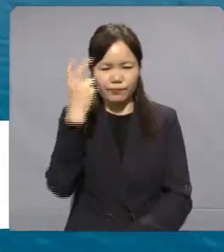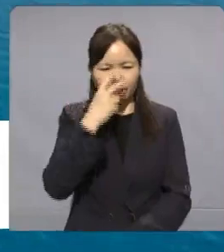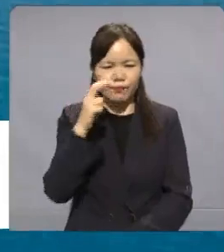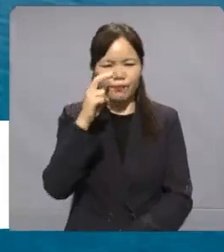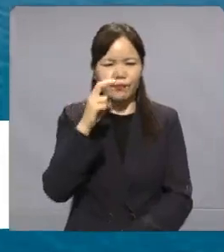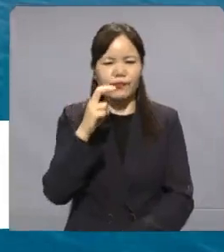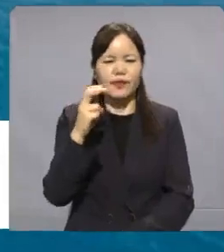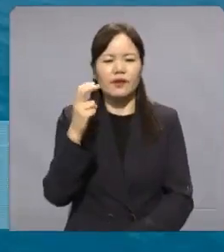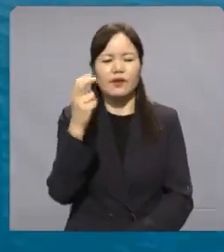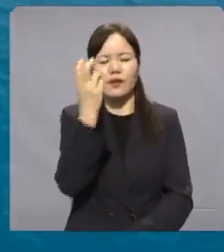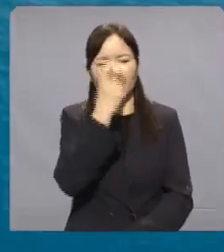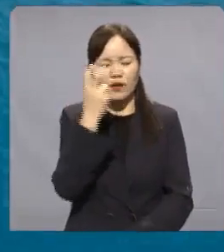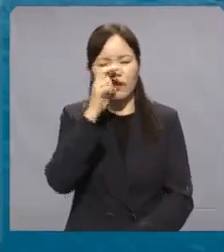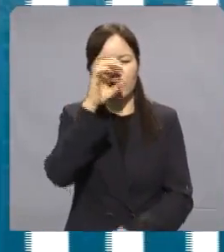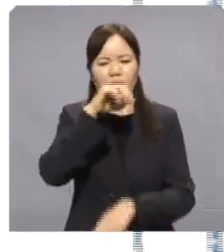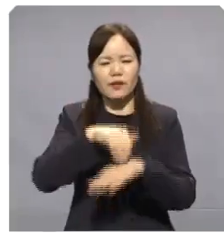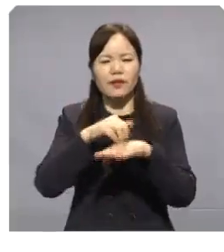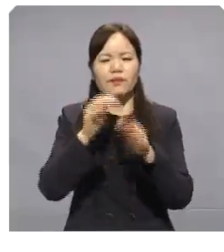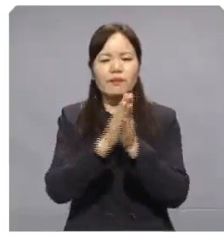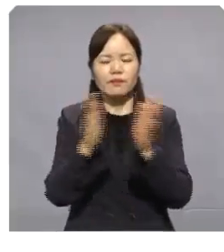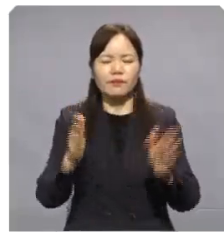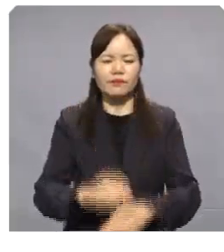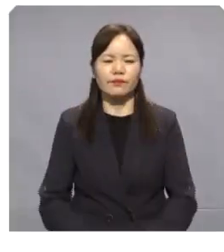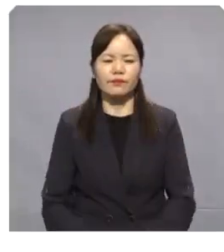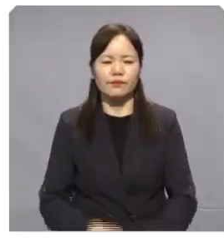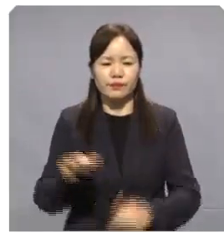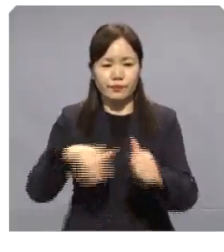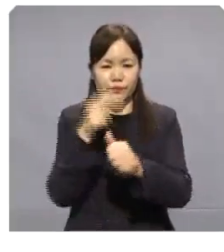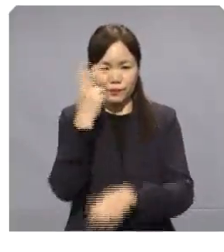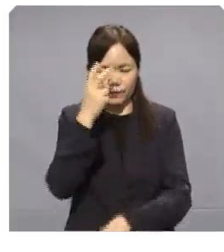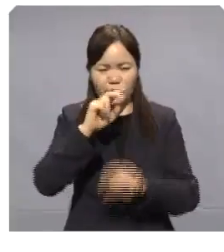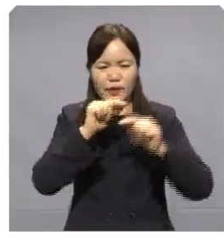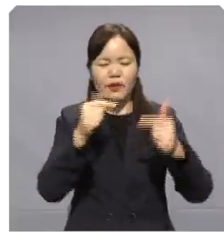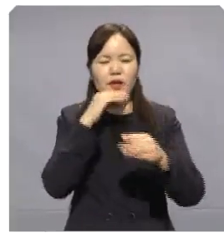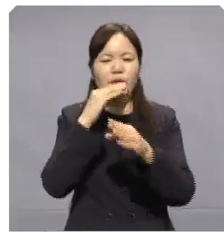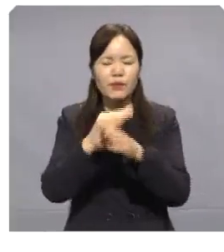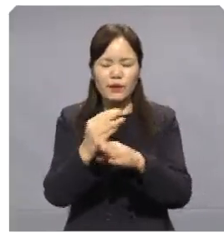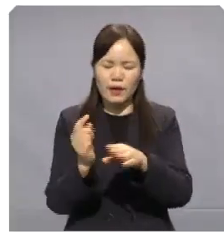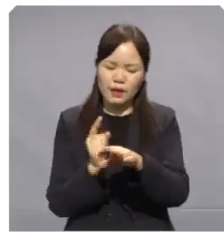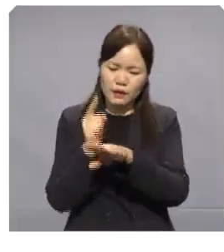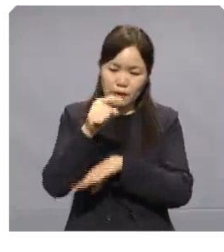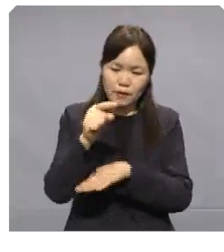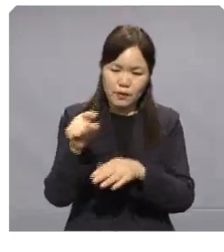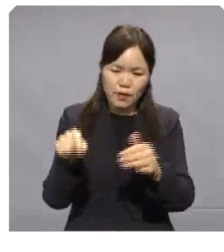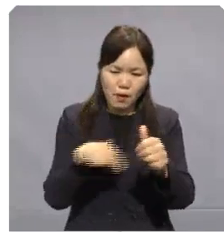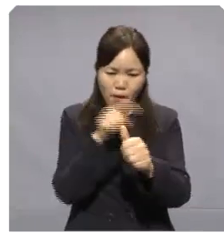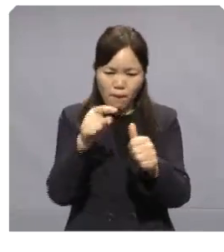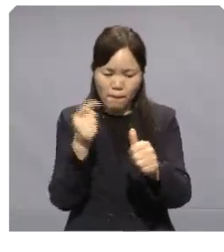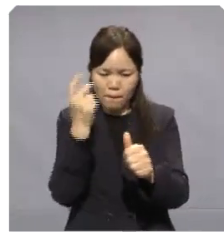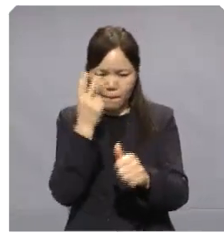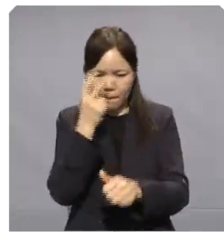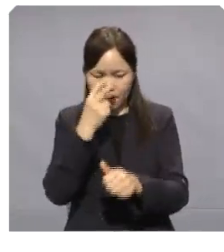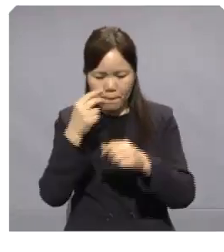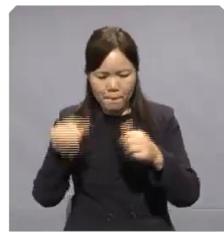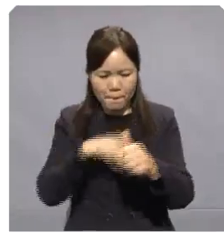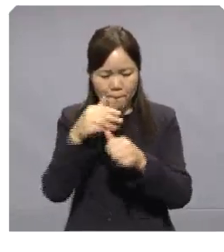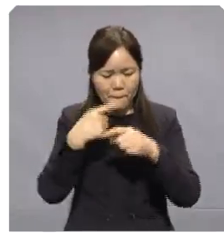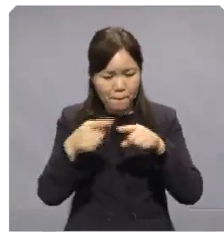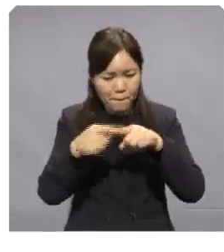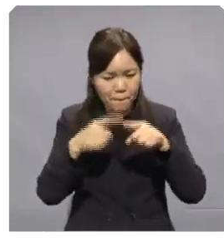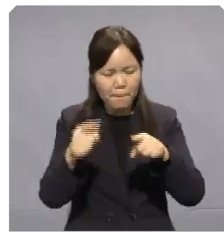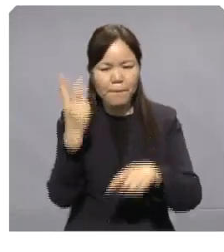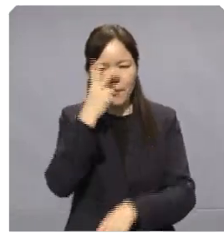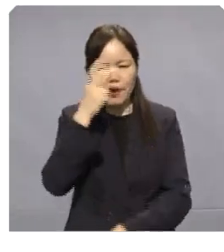연습이 시작됐습니다. 전면전 동향 관측보다는 북한 탄도탄 징후 포착과 상황 분석 관리가